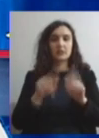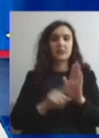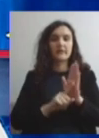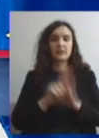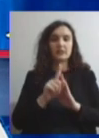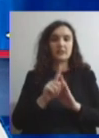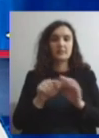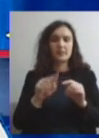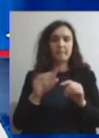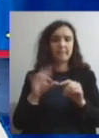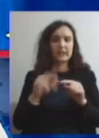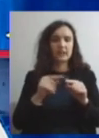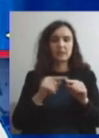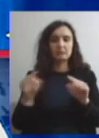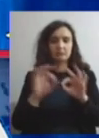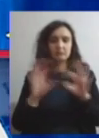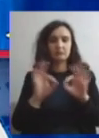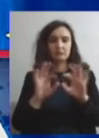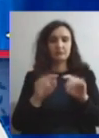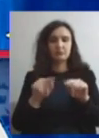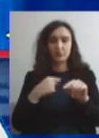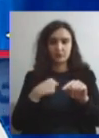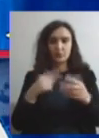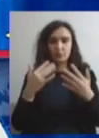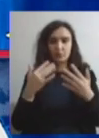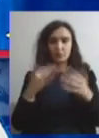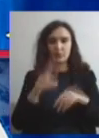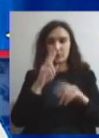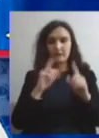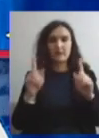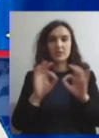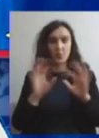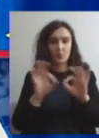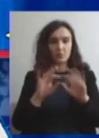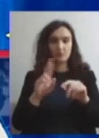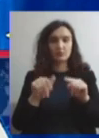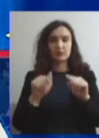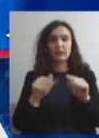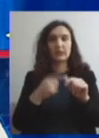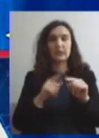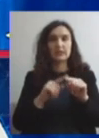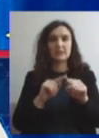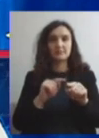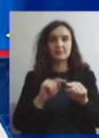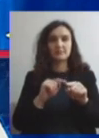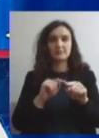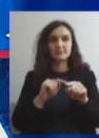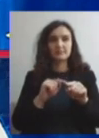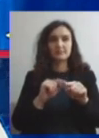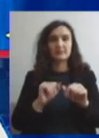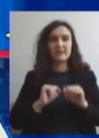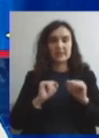პიკის მაჩვენებლებზე საუბარს, რომელზეც ჩვენ უკვე ორი თვეა ვსაუბრობთ და რომელსაც ესე ვცდილობდით